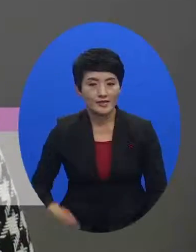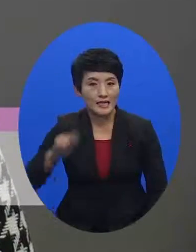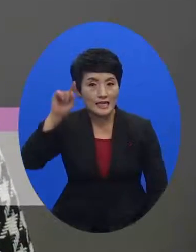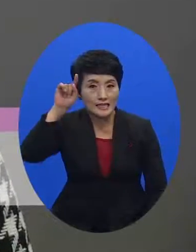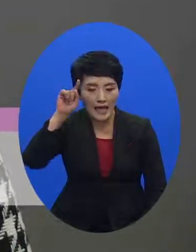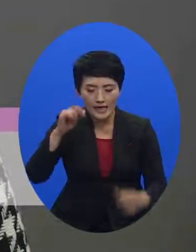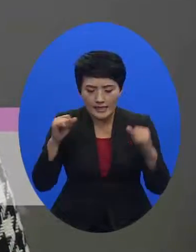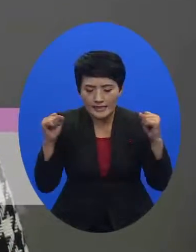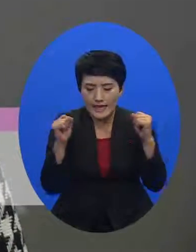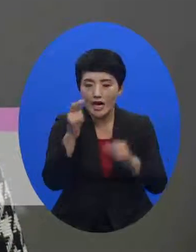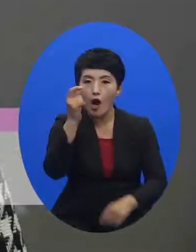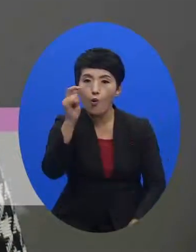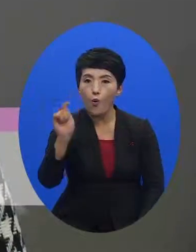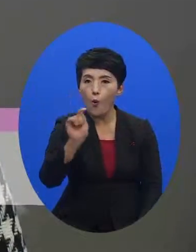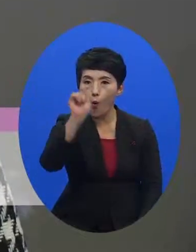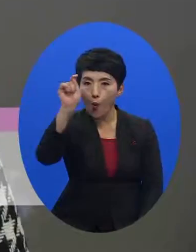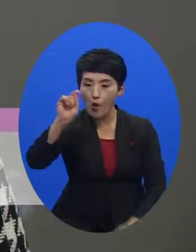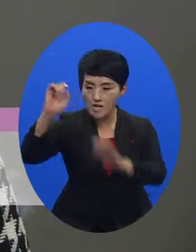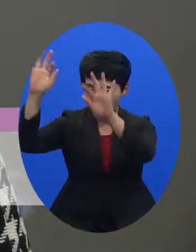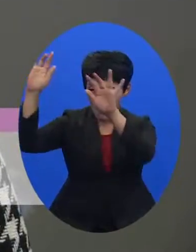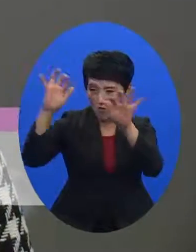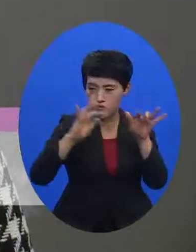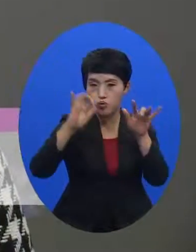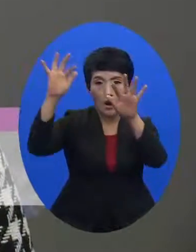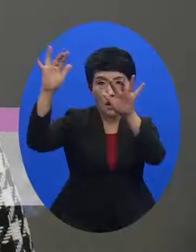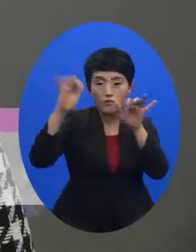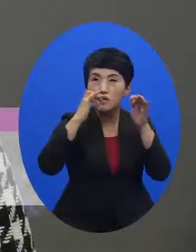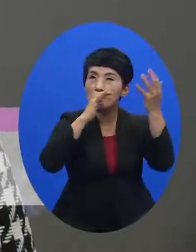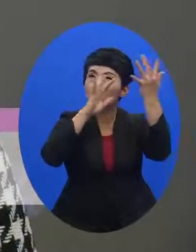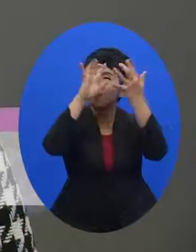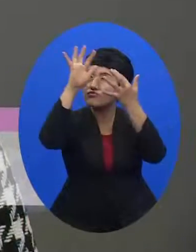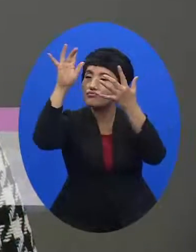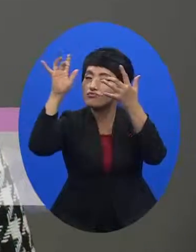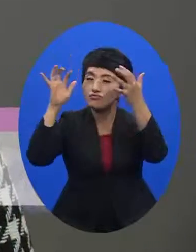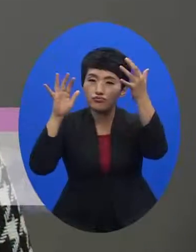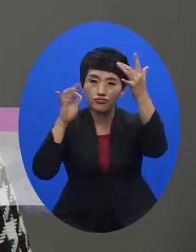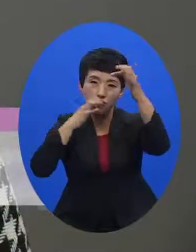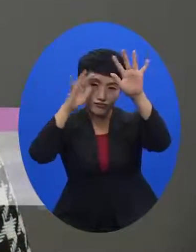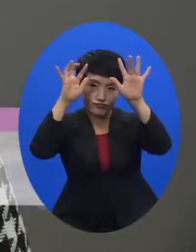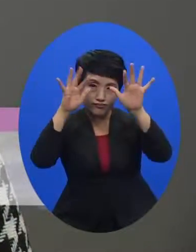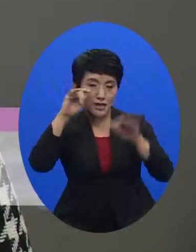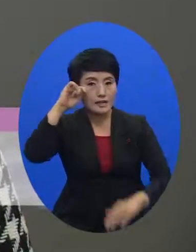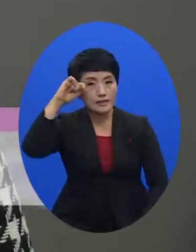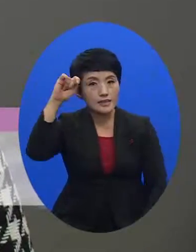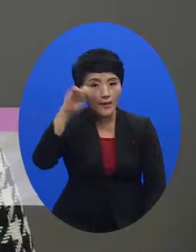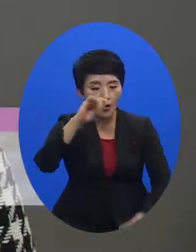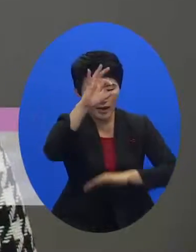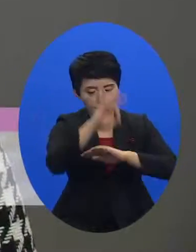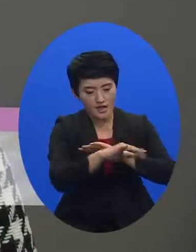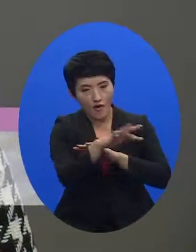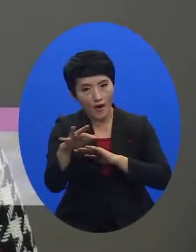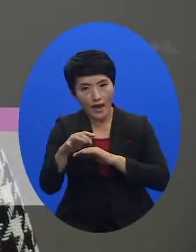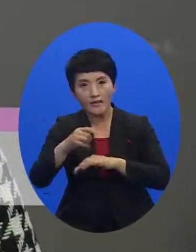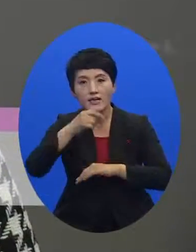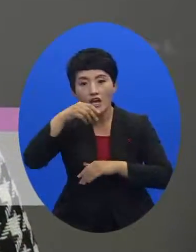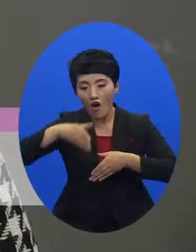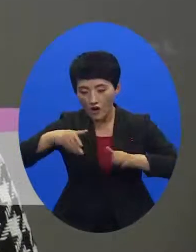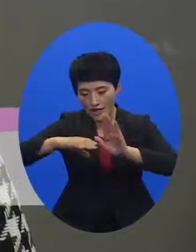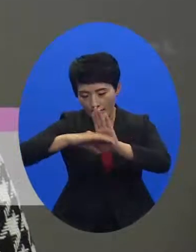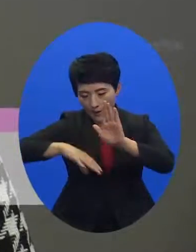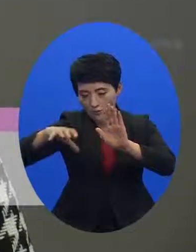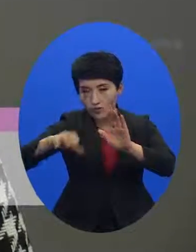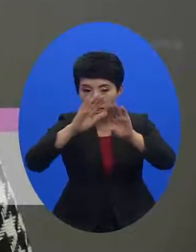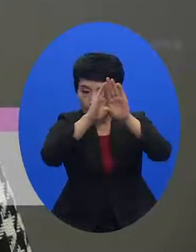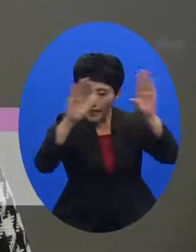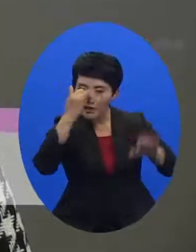내일은 찬 대륙 고기압이 확장하면서 핵이 차로 인해 눈 구름 때가 발달하여 새벽에 서양과 경기남부 를 시작으로 낮에는